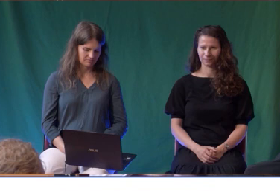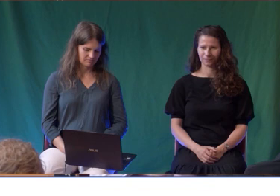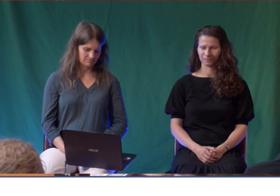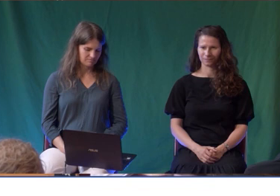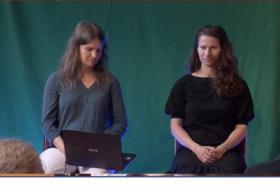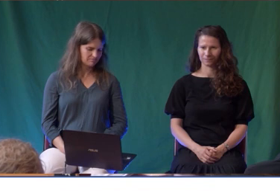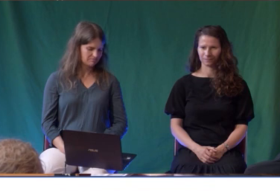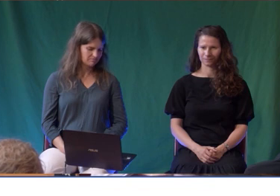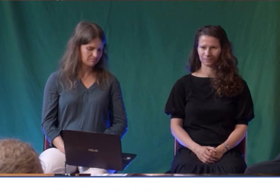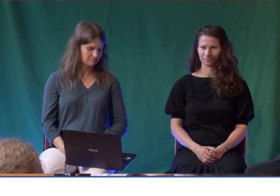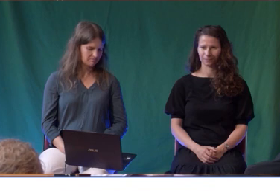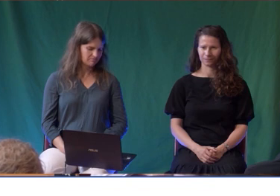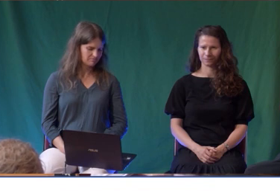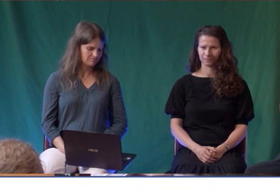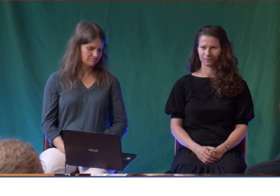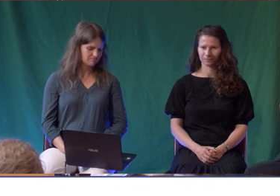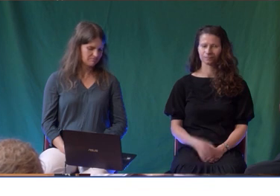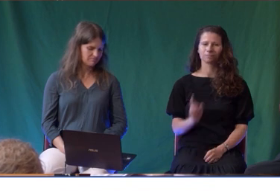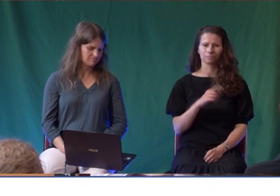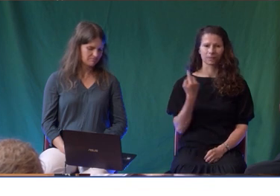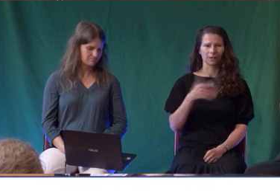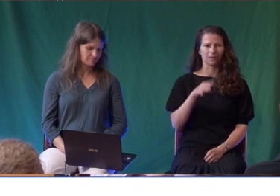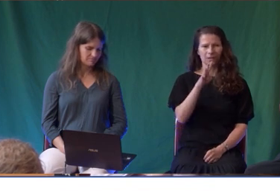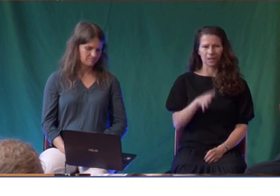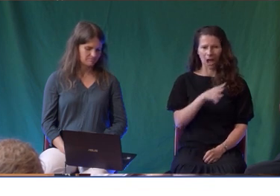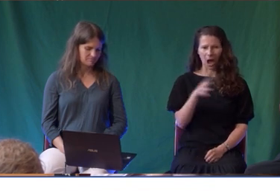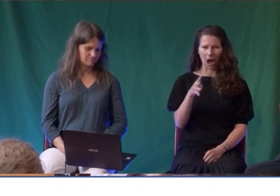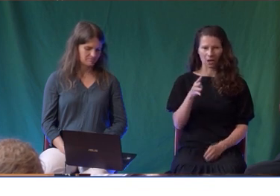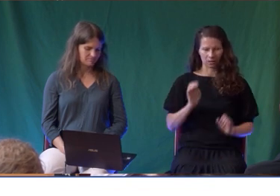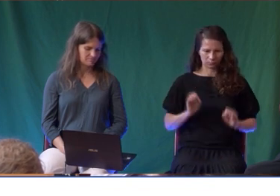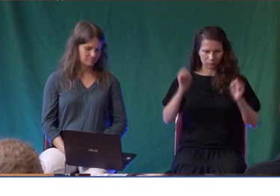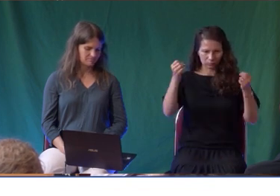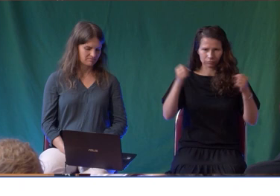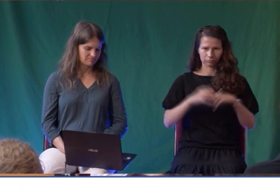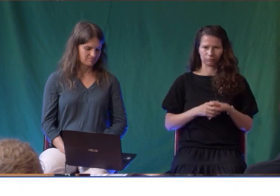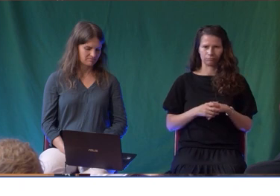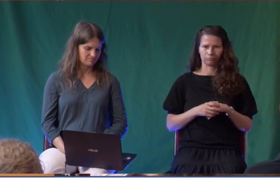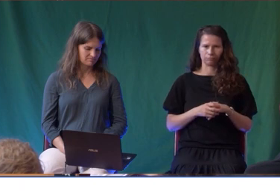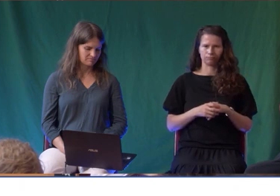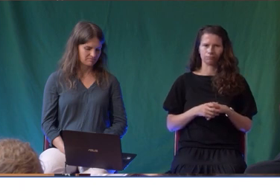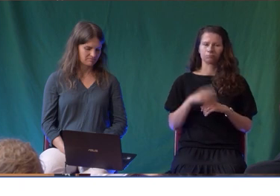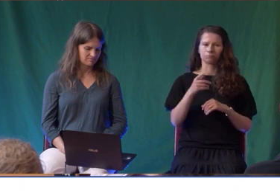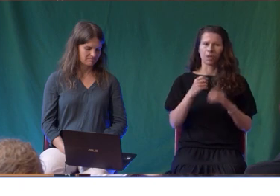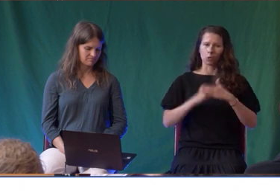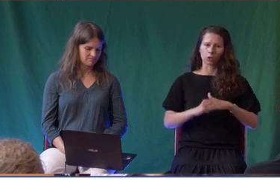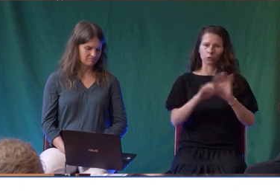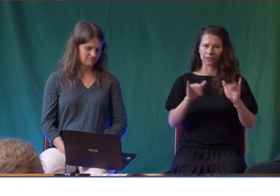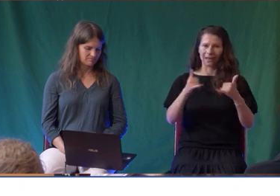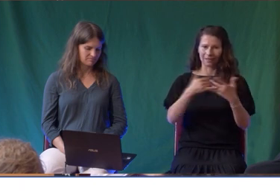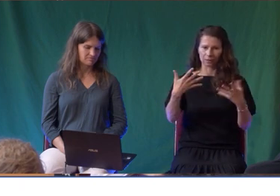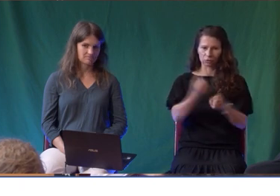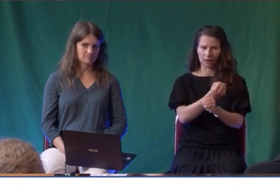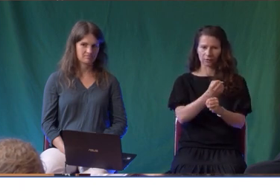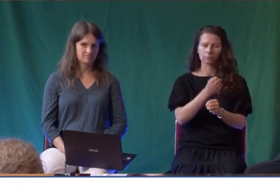genau wir haben auch einen Plan gemacht der soll damit unterstützte Elternschaft sicherer ist